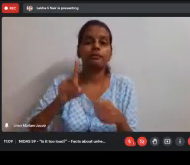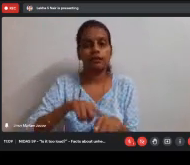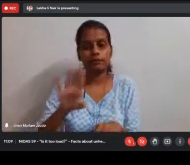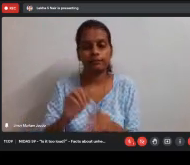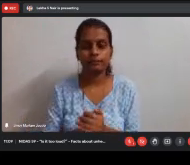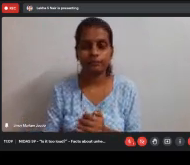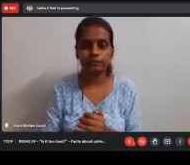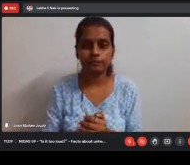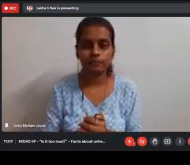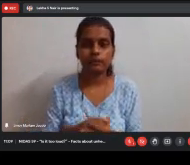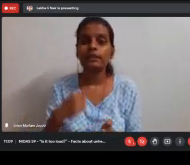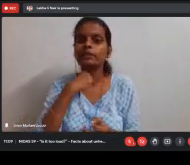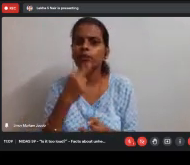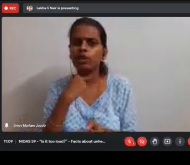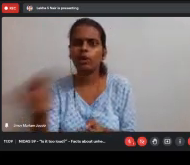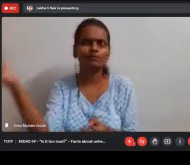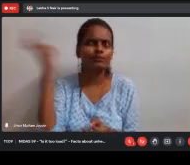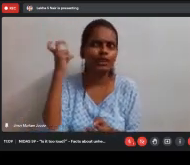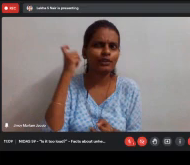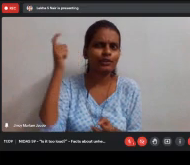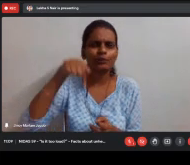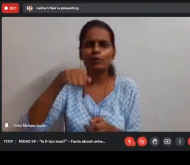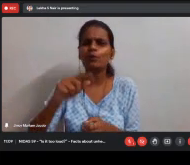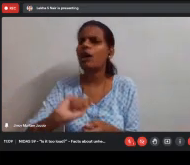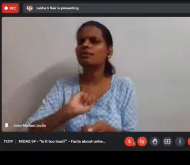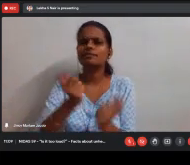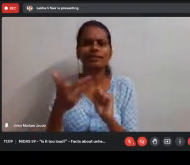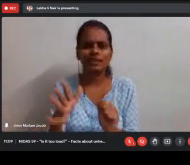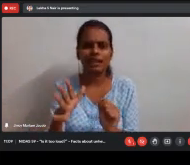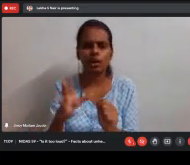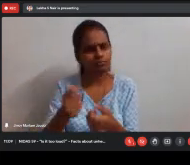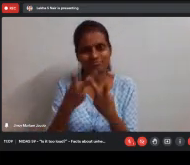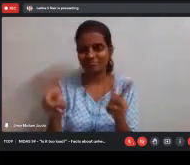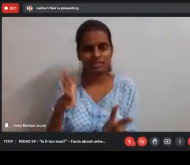ഇത് കാണുമ്പോഴത്തേക്കും ഇത്രയും പ്രോസസ് ഉണ്ട്. ഇത് ഞൊടി ഇടയിൽ അല്ലെങ്കിൽ